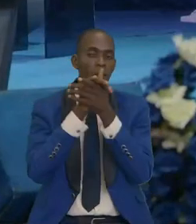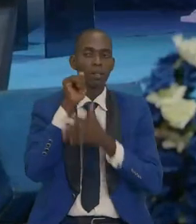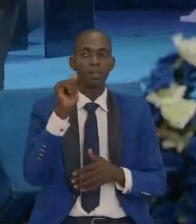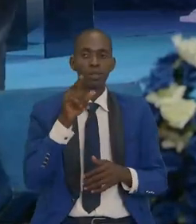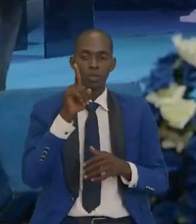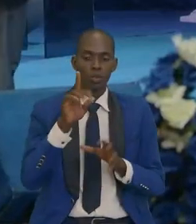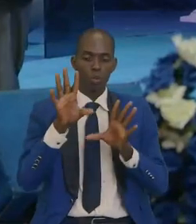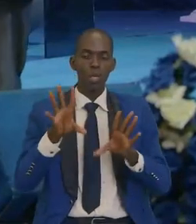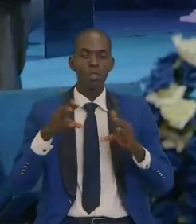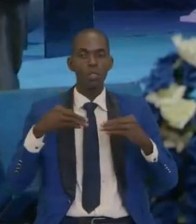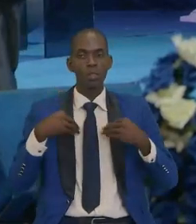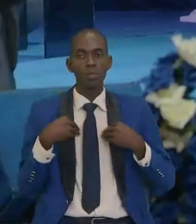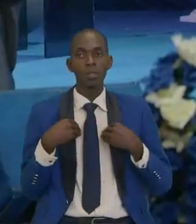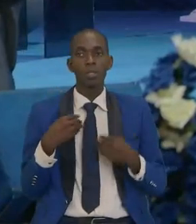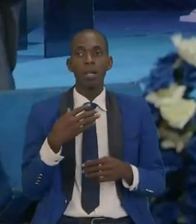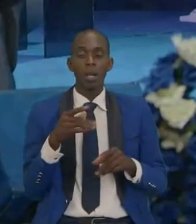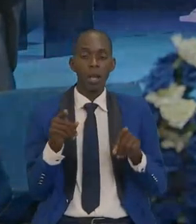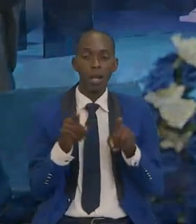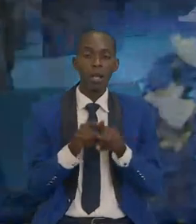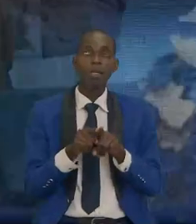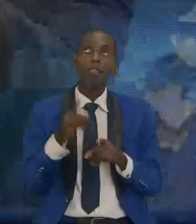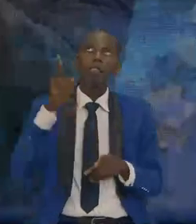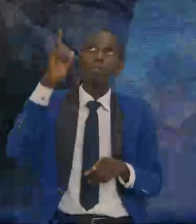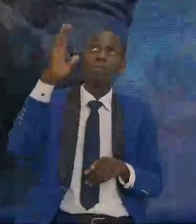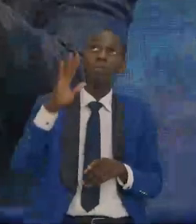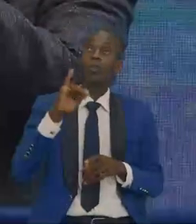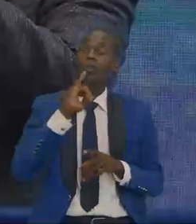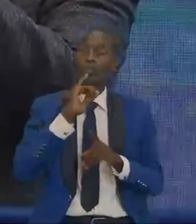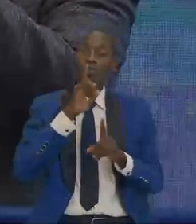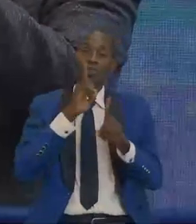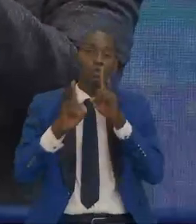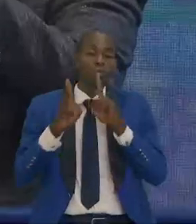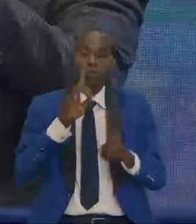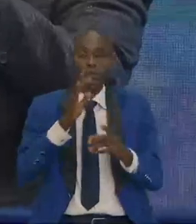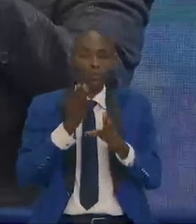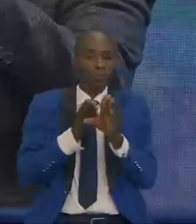ton esprit. Tu crois. Tu acceptes.